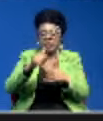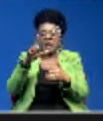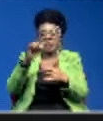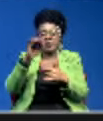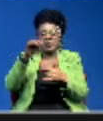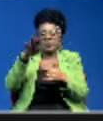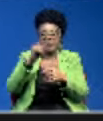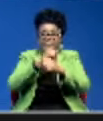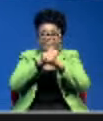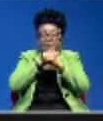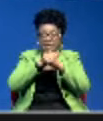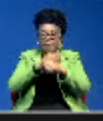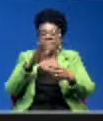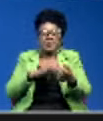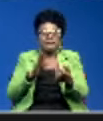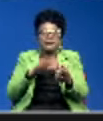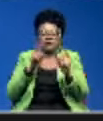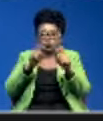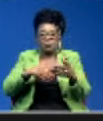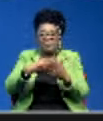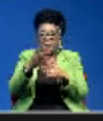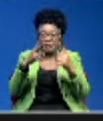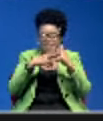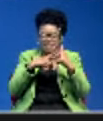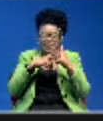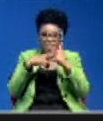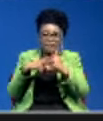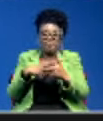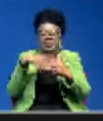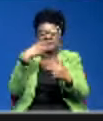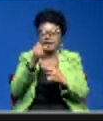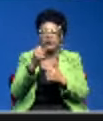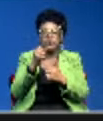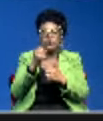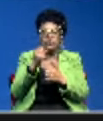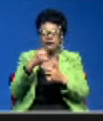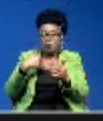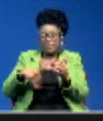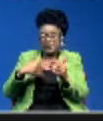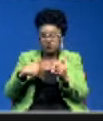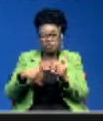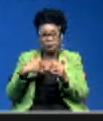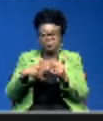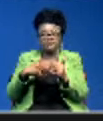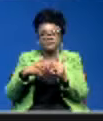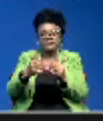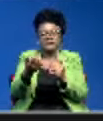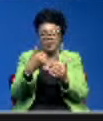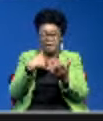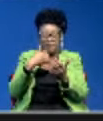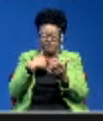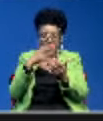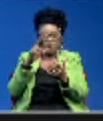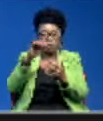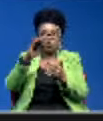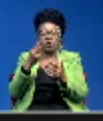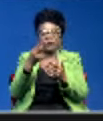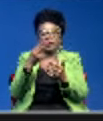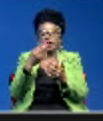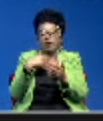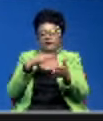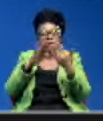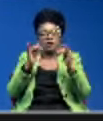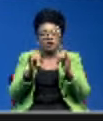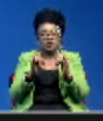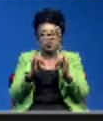shilingi 7,500 ama 10,700 ili kufanyiwa upasuaji. Tumpate mwanahabari wetu Ruth Samweche Senge na